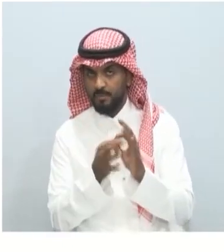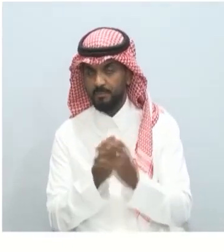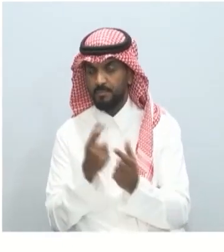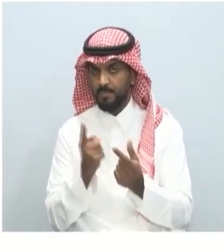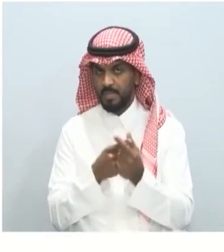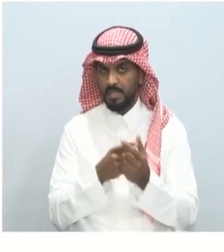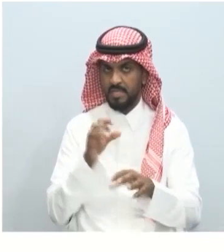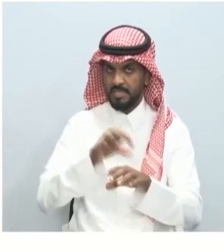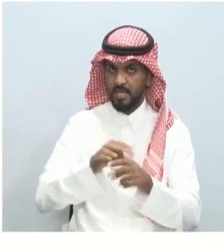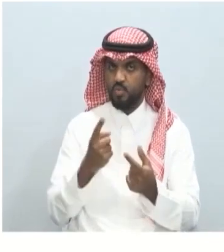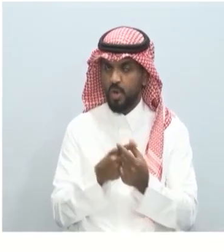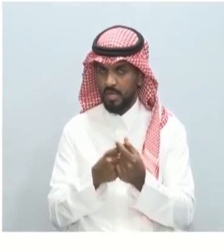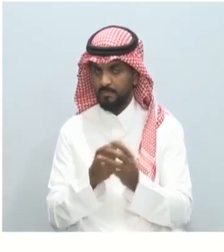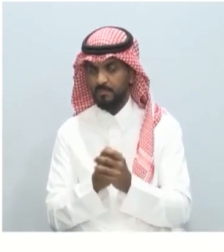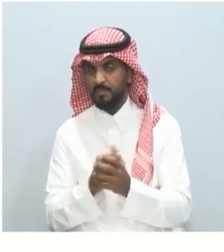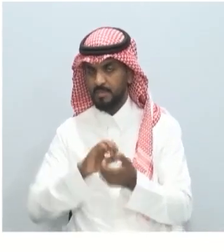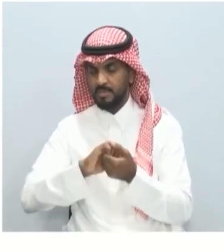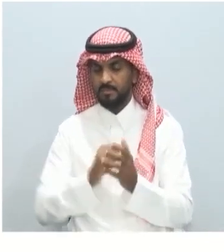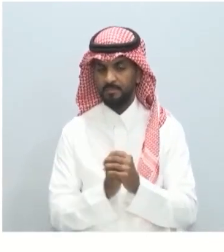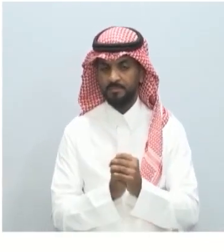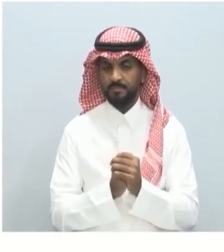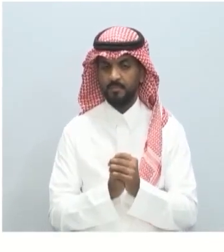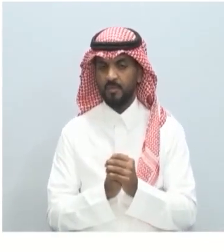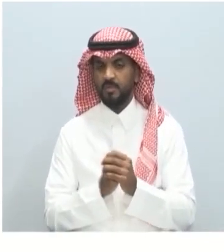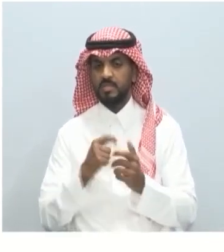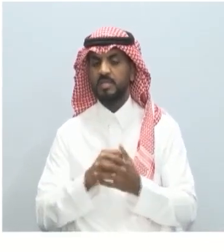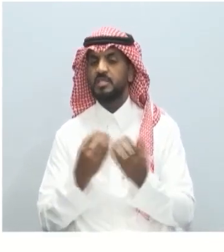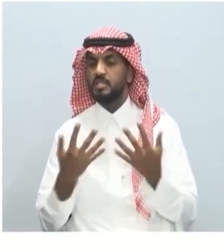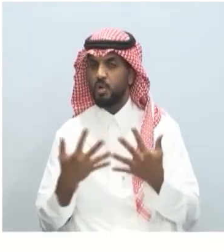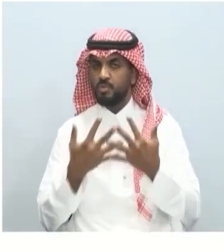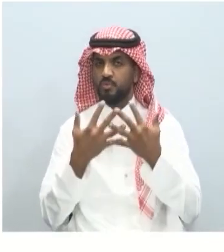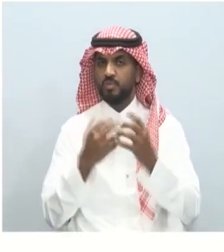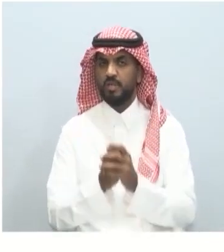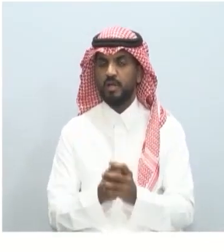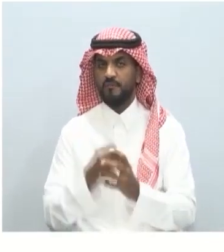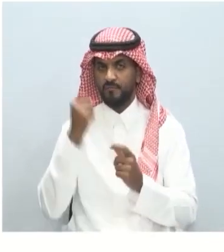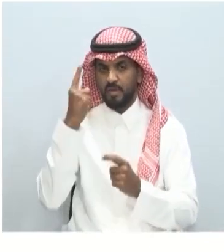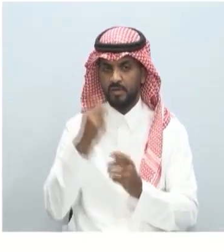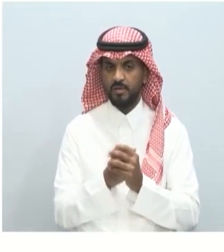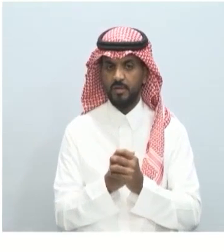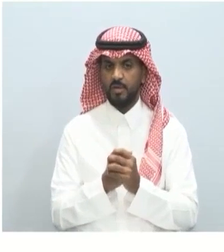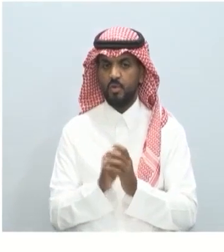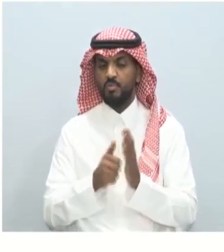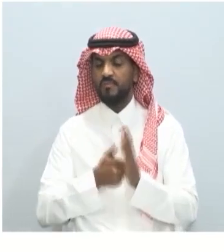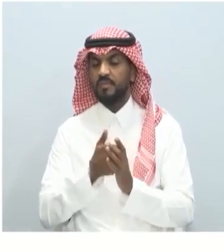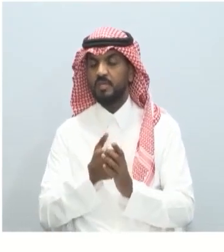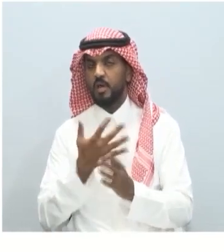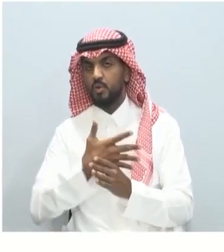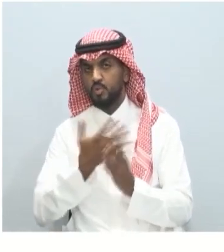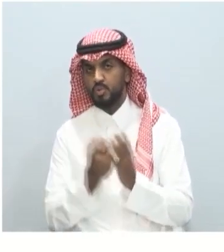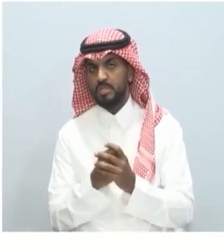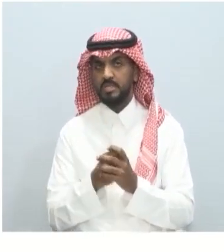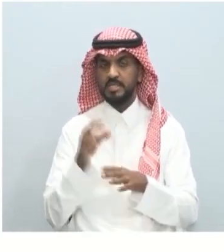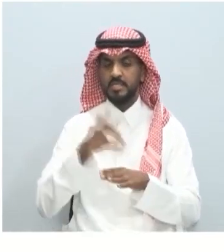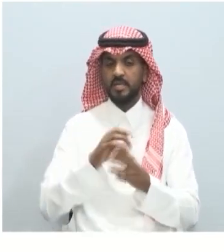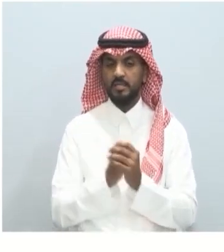بين الانسان واخيه الانسان وان بالاصغاء تتجاوب النفوس وتتلاقى الافكار وبفضله يخرج الانسان الى